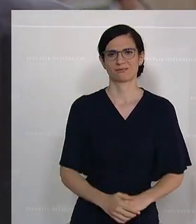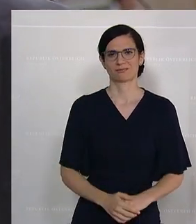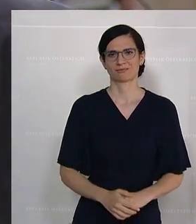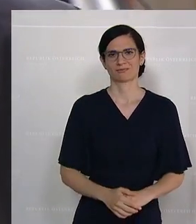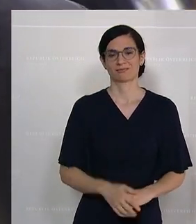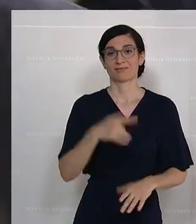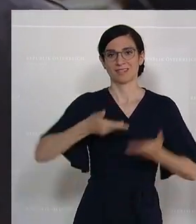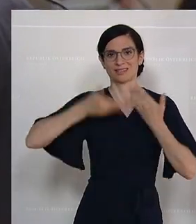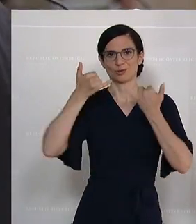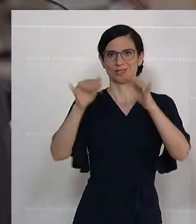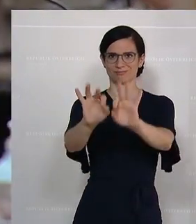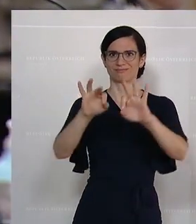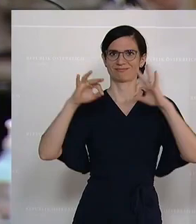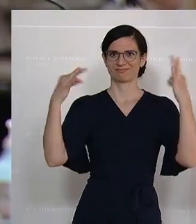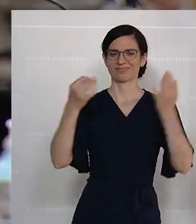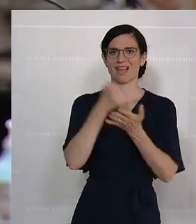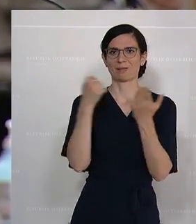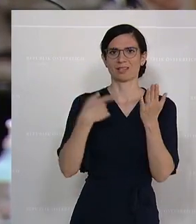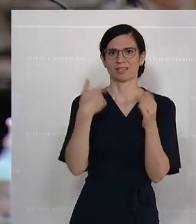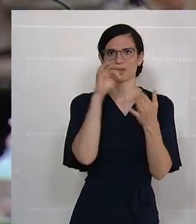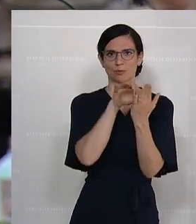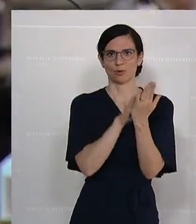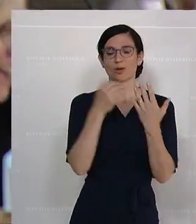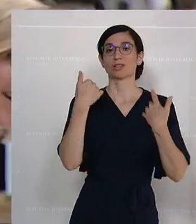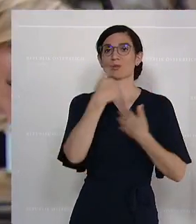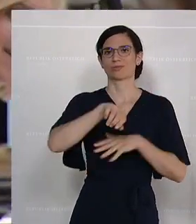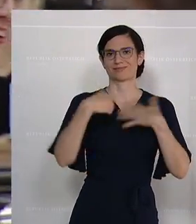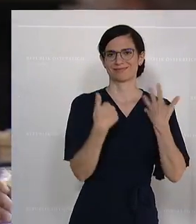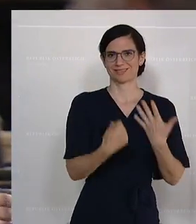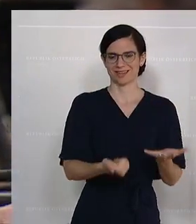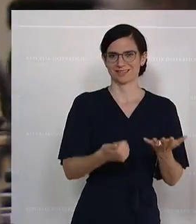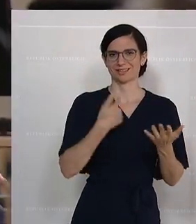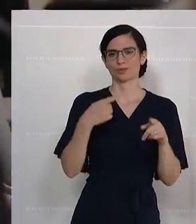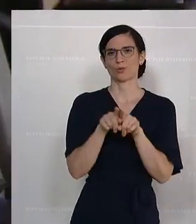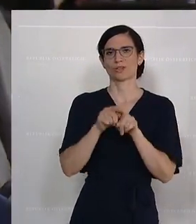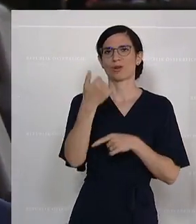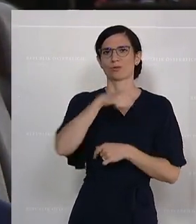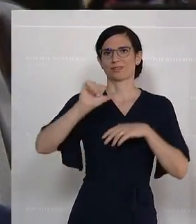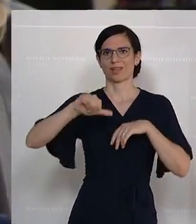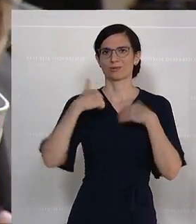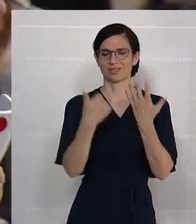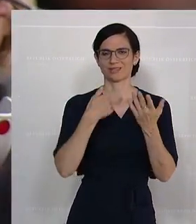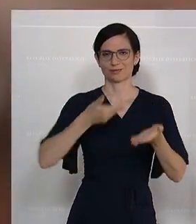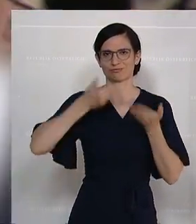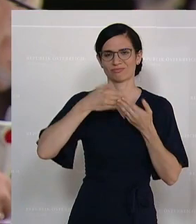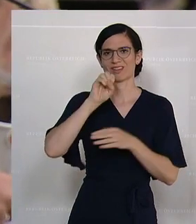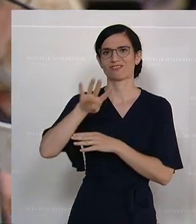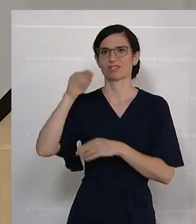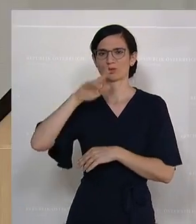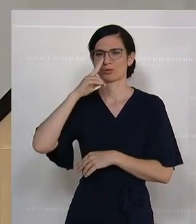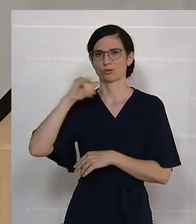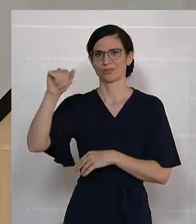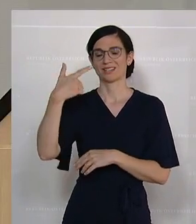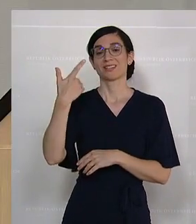die sieht so wie erhofft den amtlichen protokolle der 160 und 161 sitzung vom 14 juni